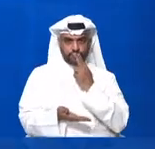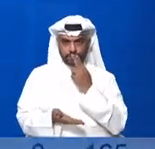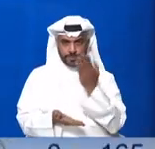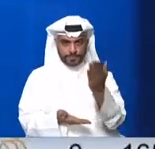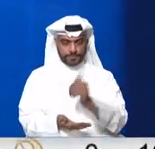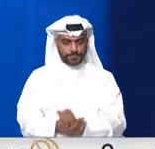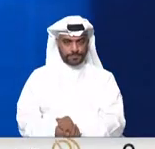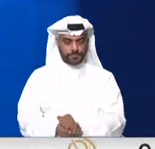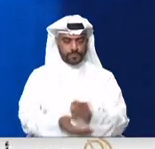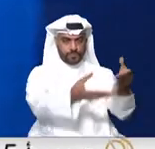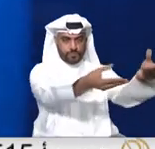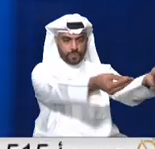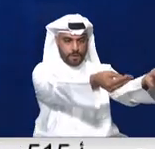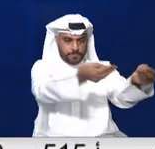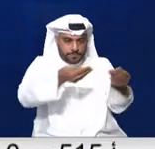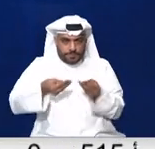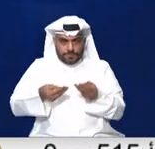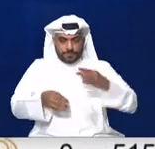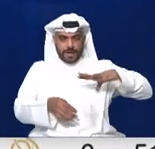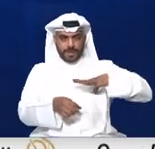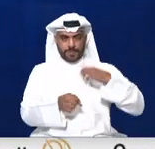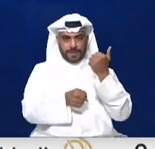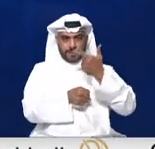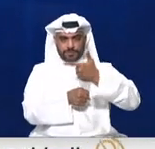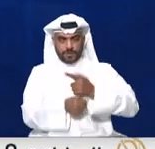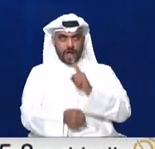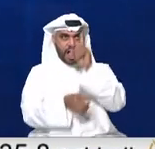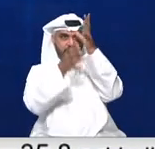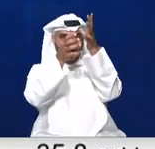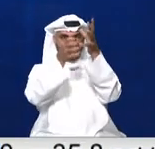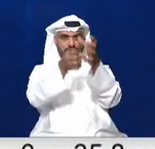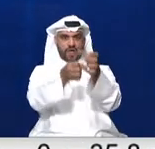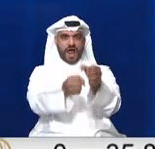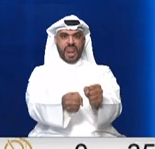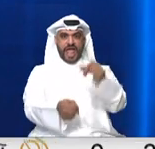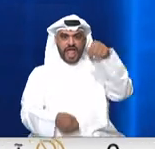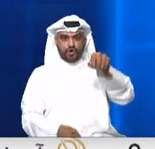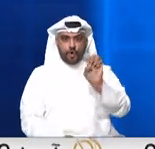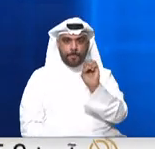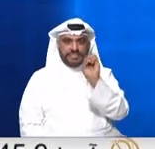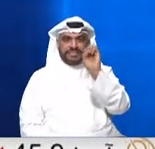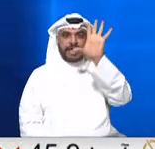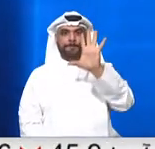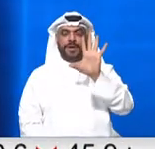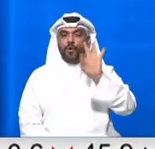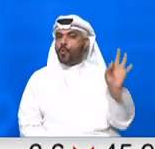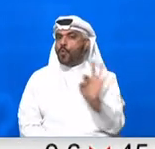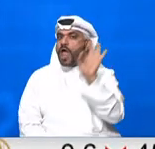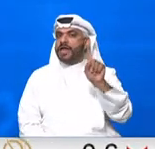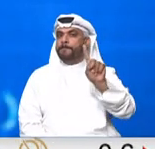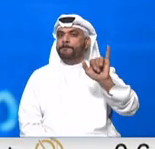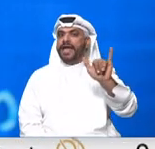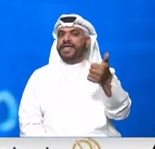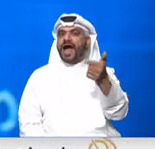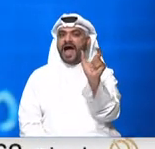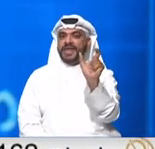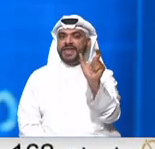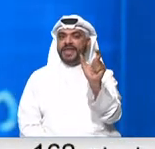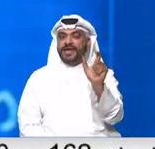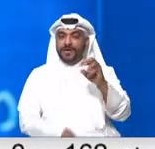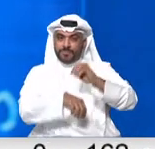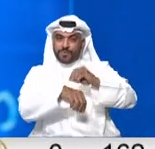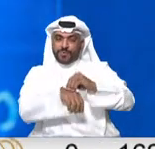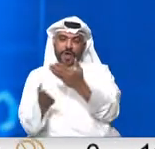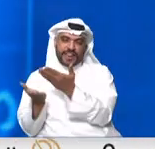تسلم سمو ولي العهد الشيخ مشعل الاحمد الجابر الصباح حفظه الله بقصر بيان صباح اليوم الدعوتين الموجه تين الى